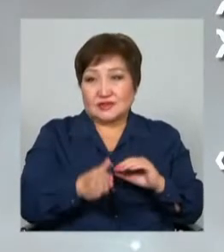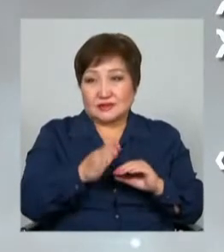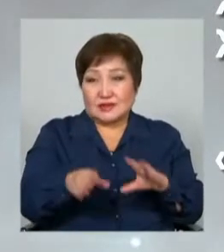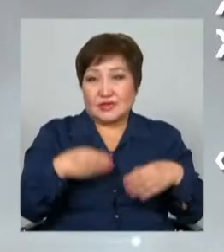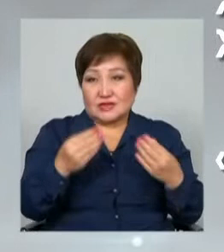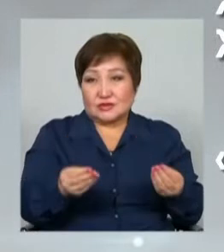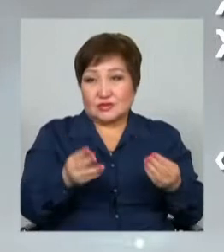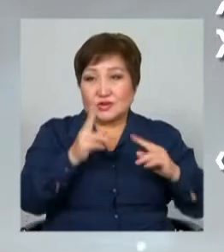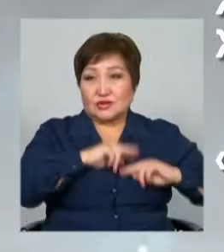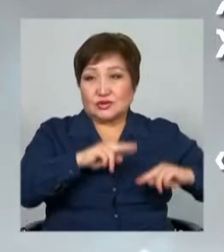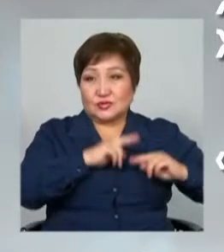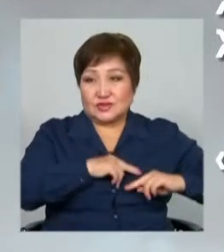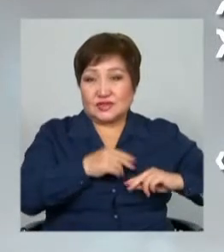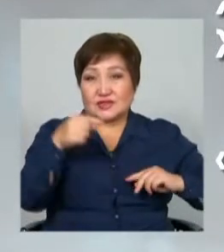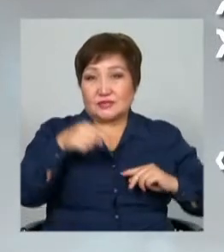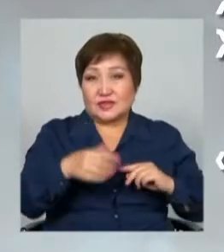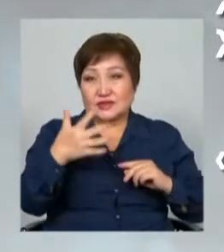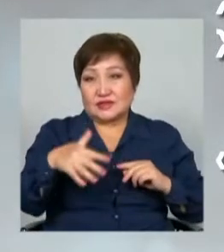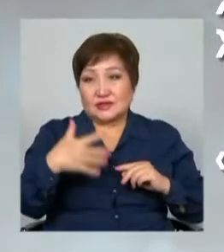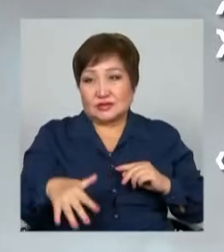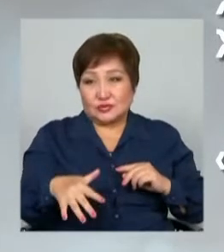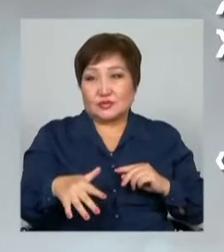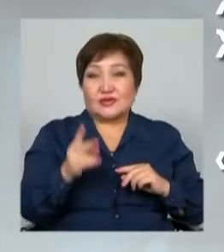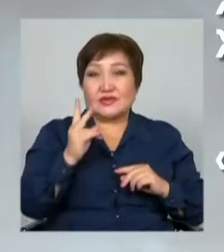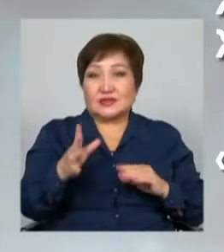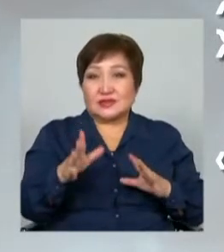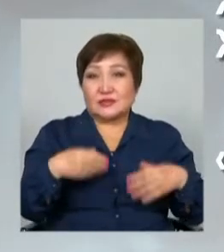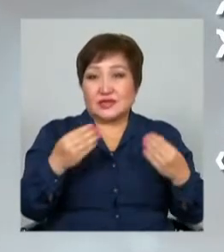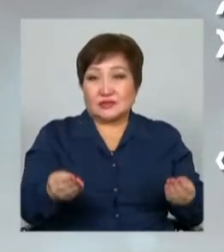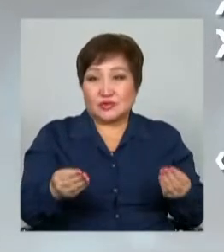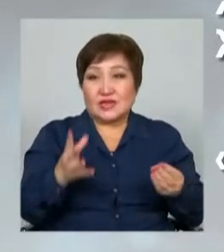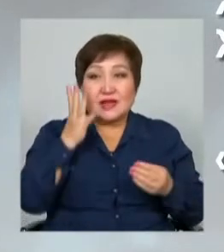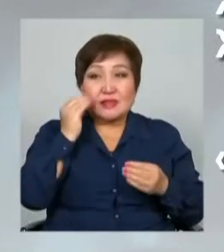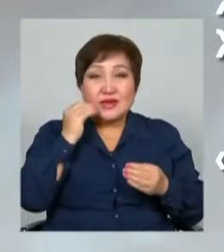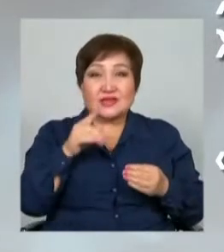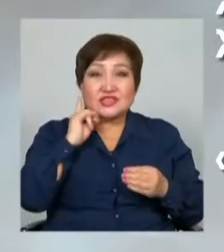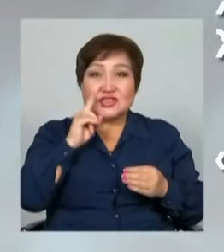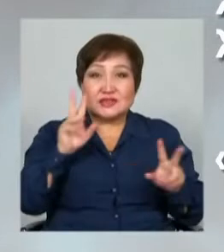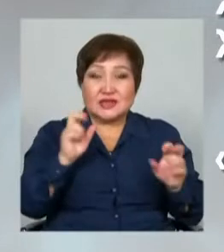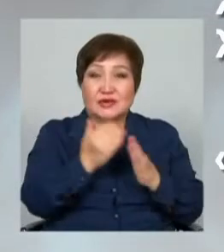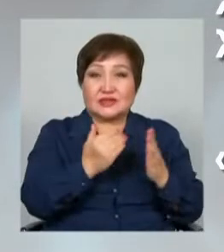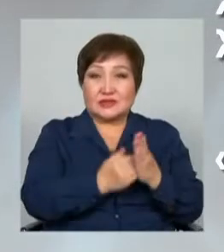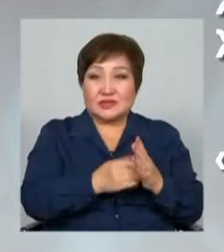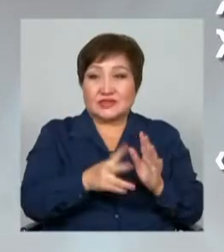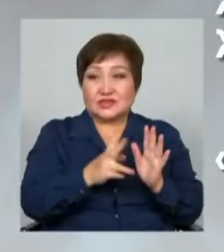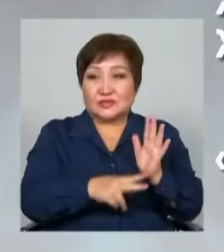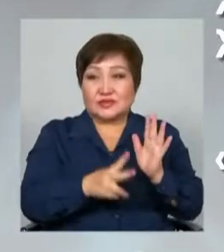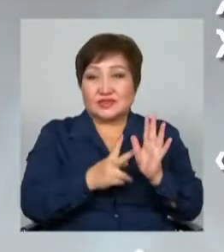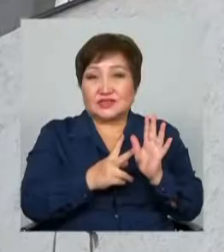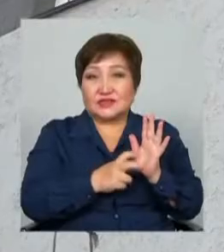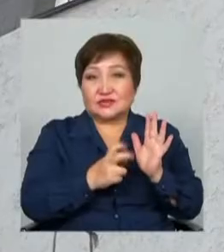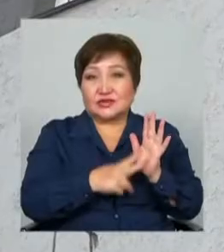жастарға 1050 жалға берілетін пәтер бөлінді. Бүгінде Алматы жастар бағдарламасы аясында 772 несиелік займ